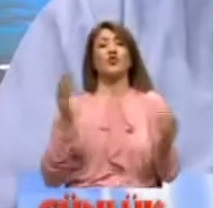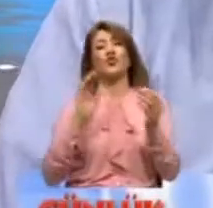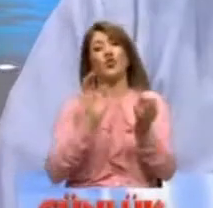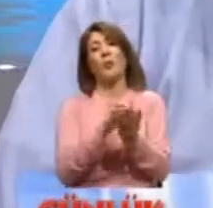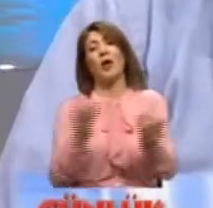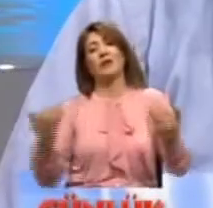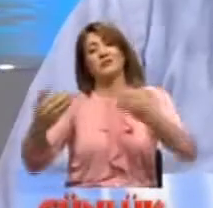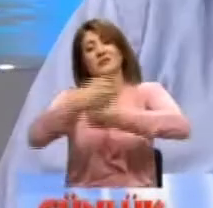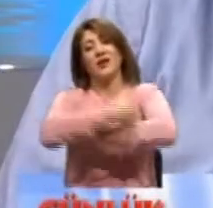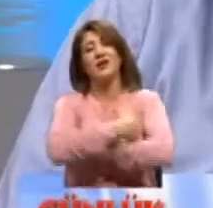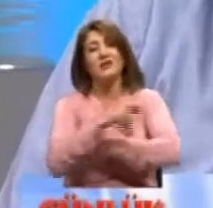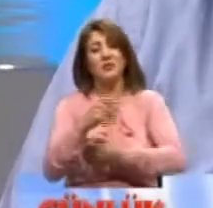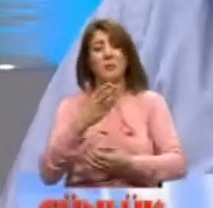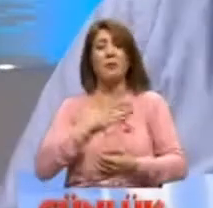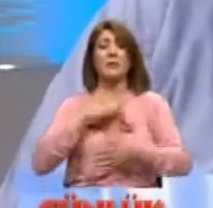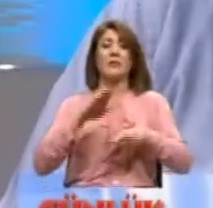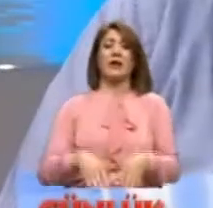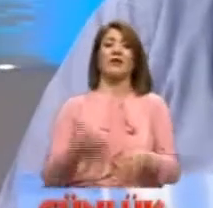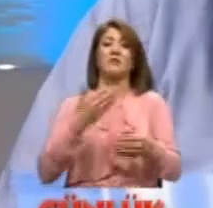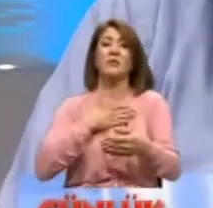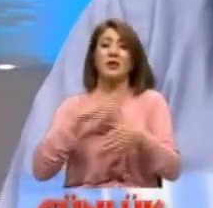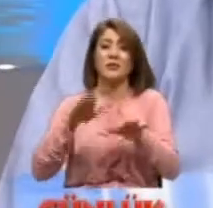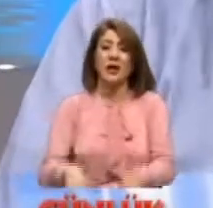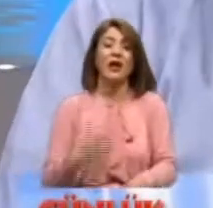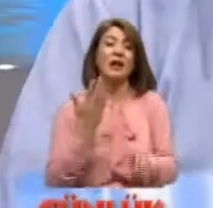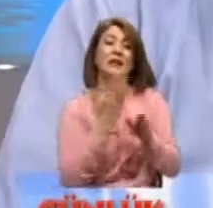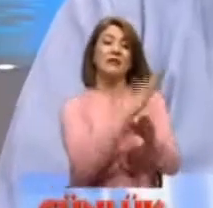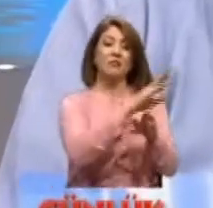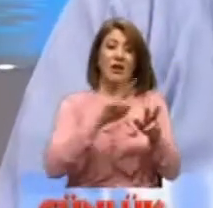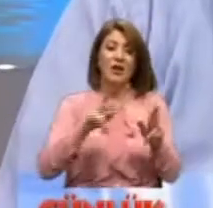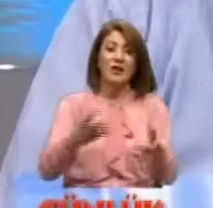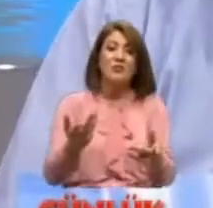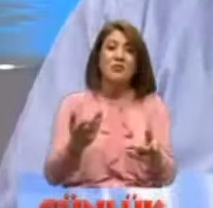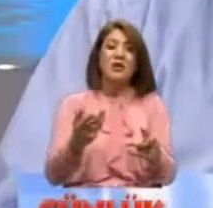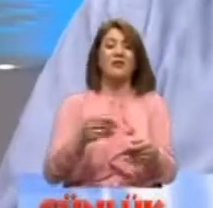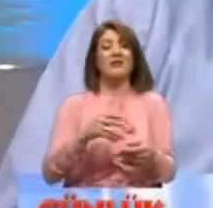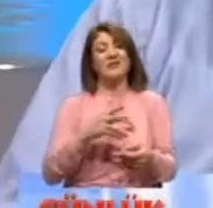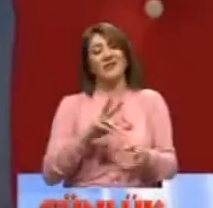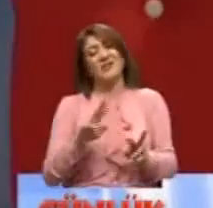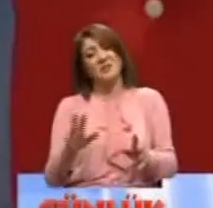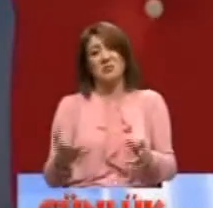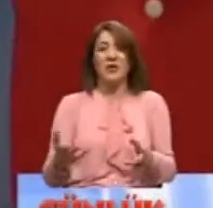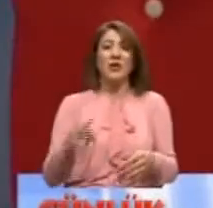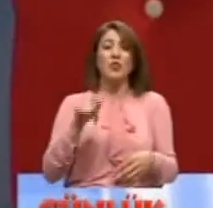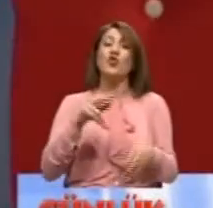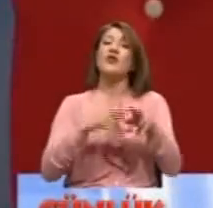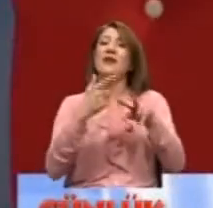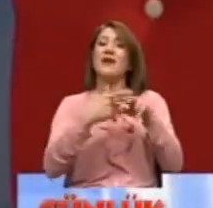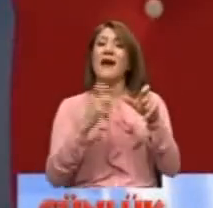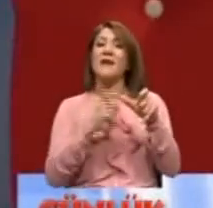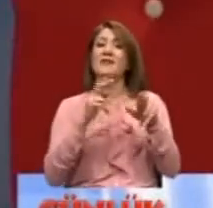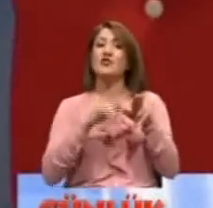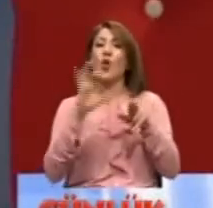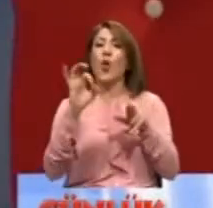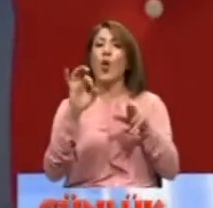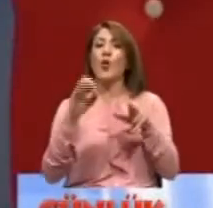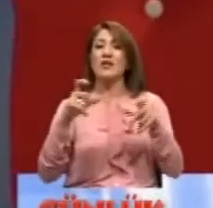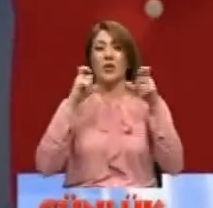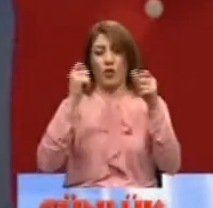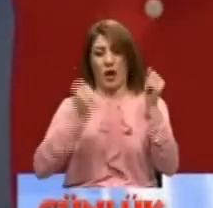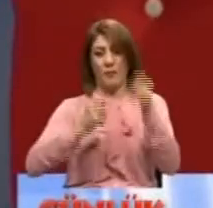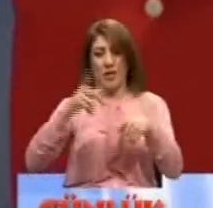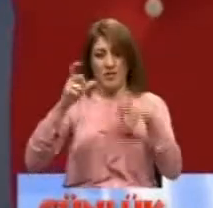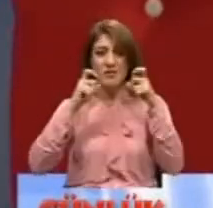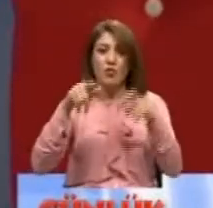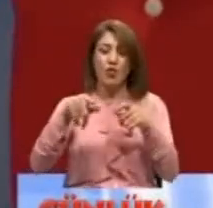kal gitme diye hani köpeği hayatta tutup yazdırmış gibi. Gerçekten kaskodan hani şey yapabilmek için de tek